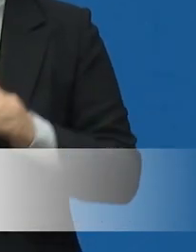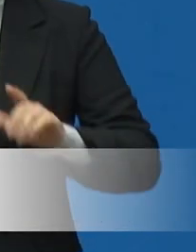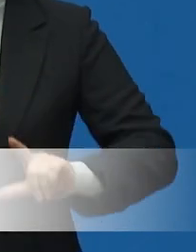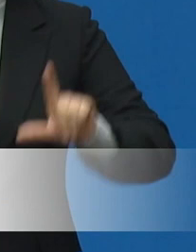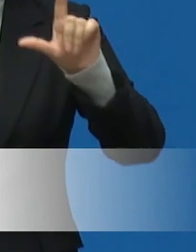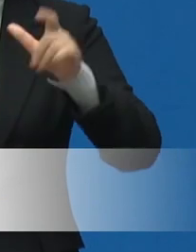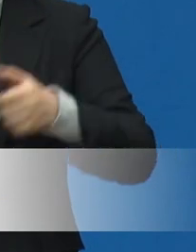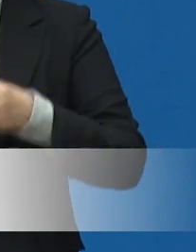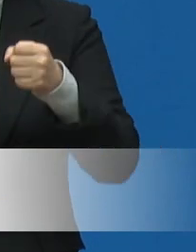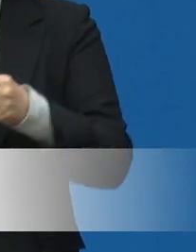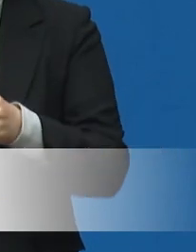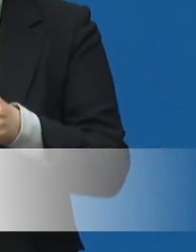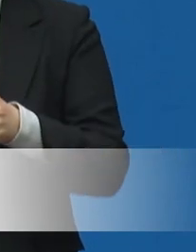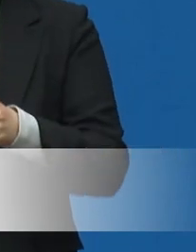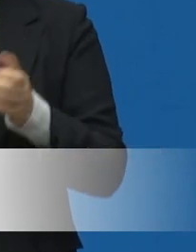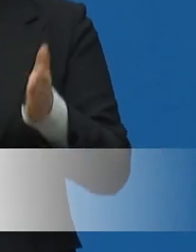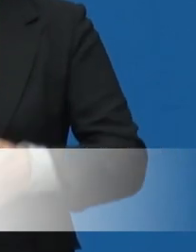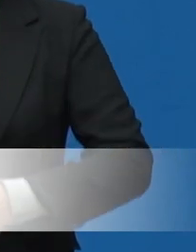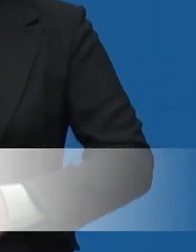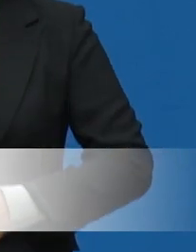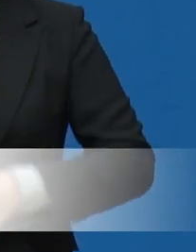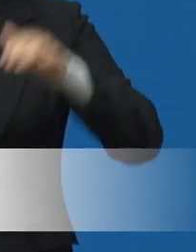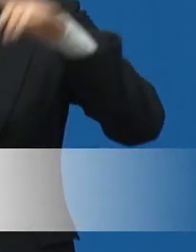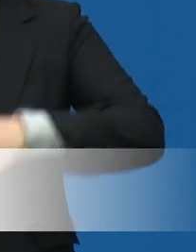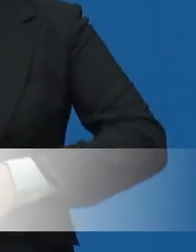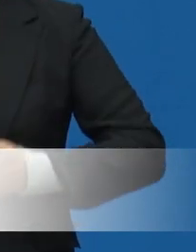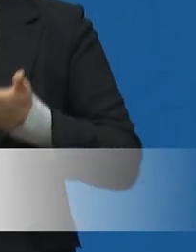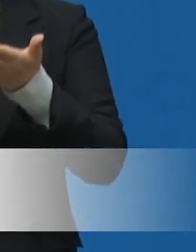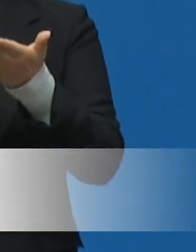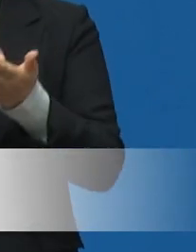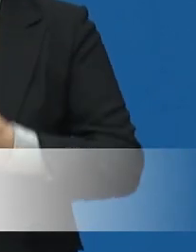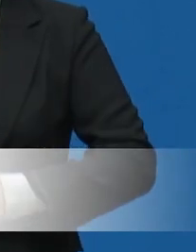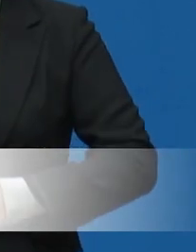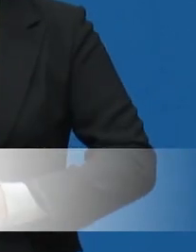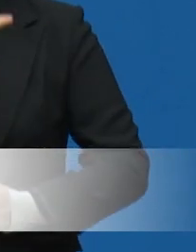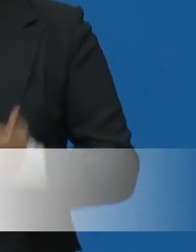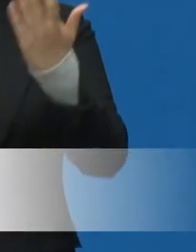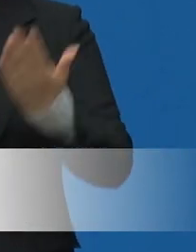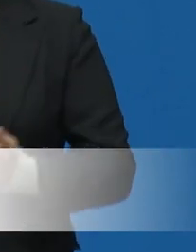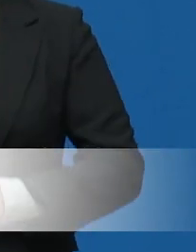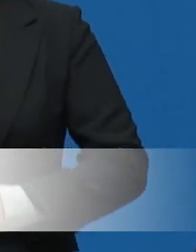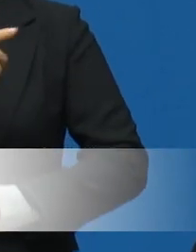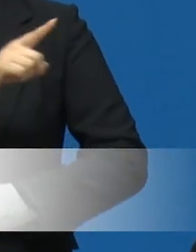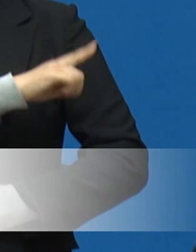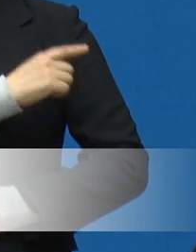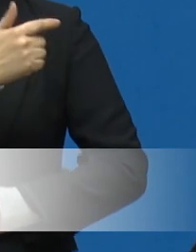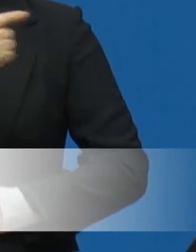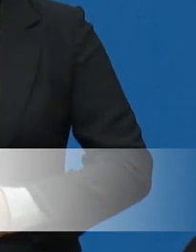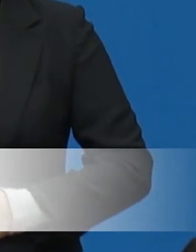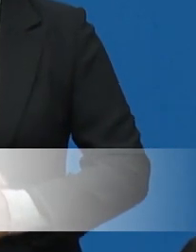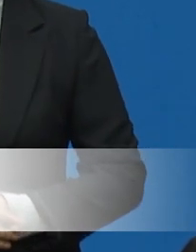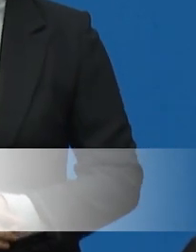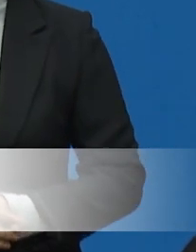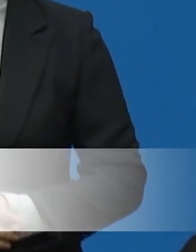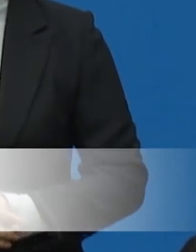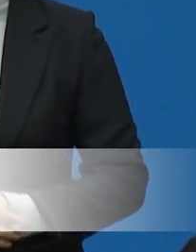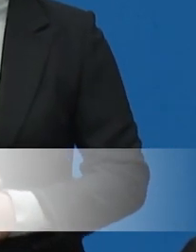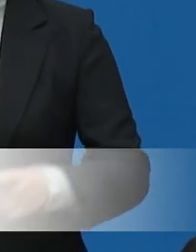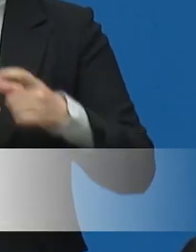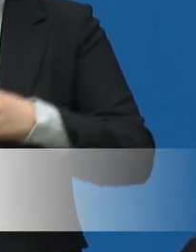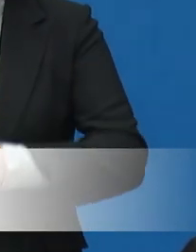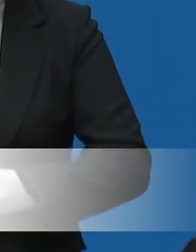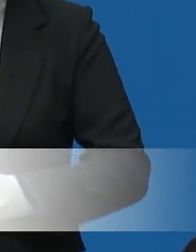올해는 50년 만에 최악의 가뭄으로 산불 위험이 최고조에 달해서 긴장의